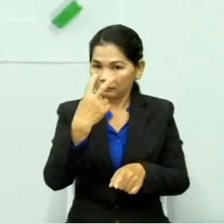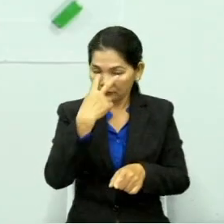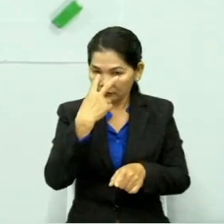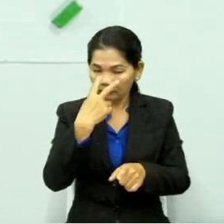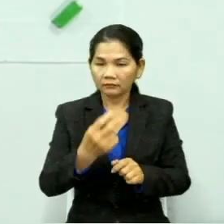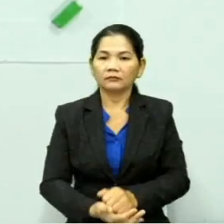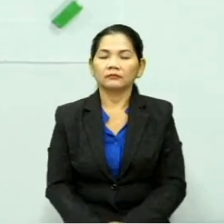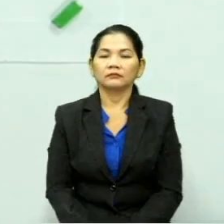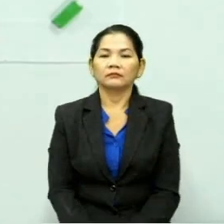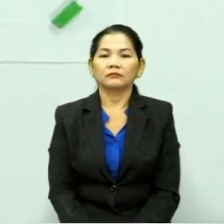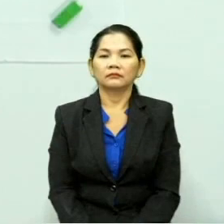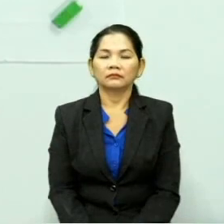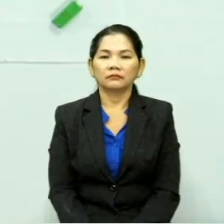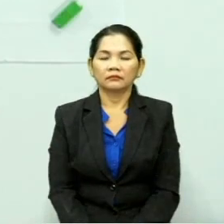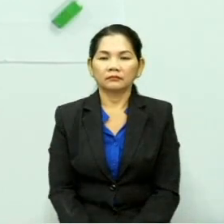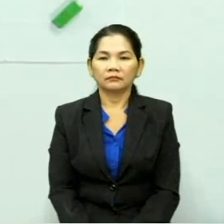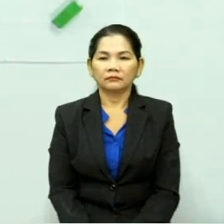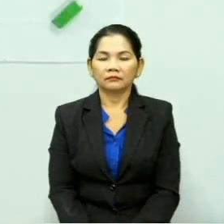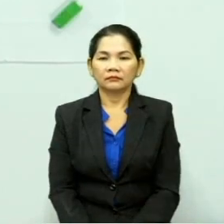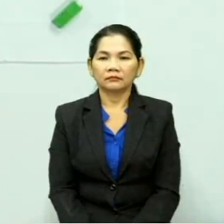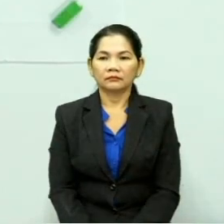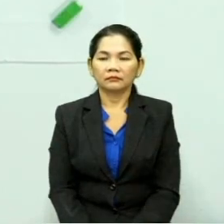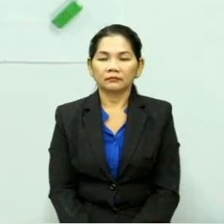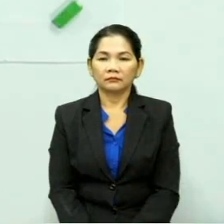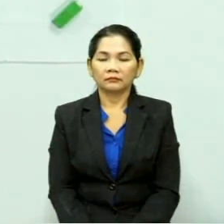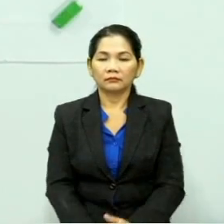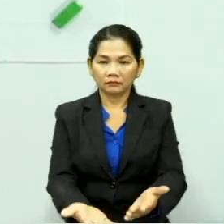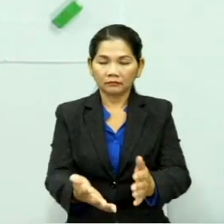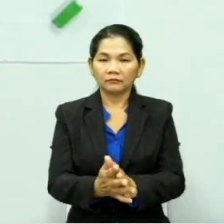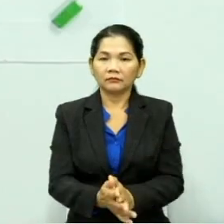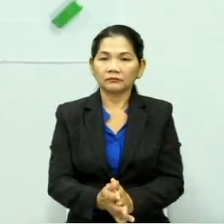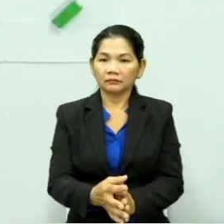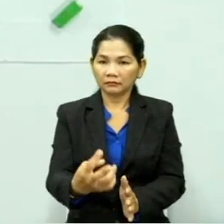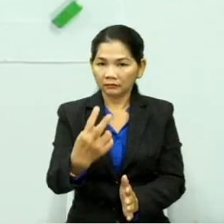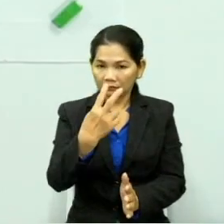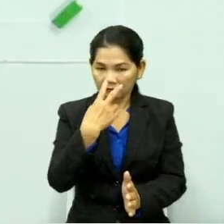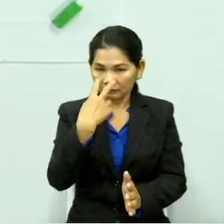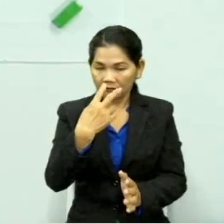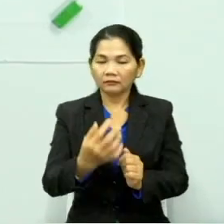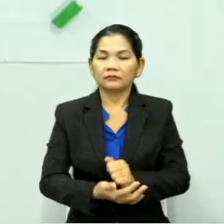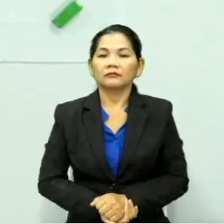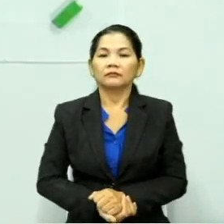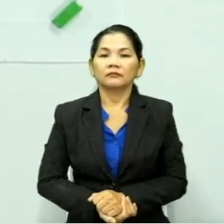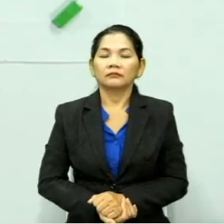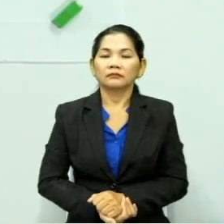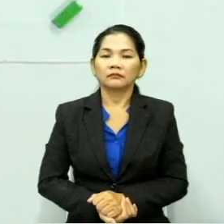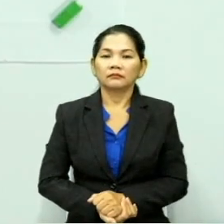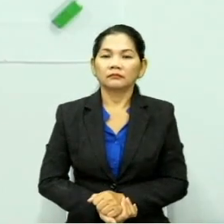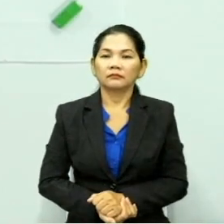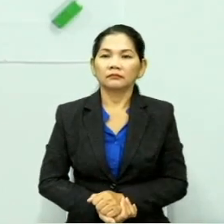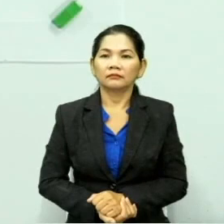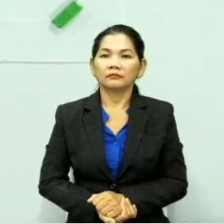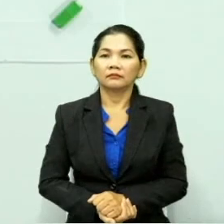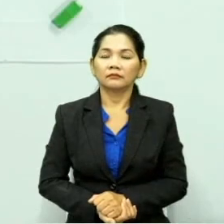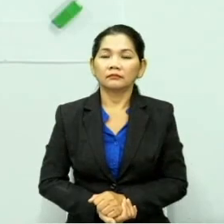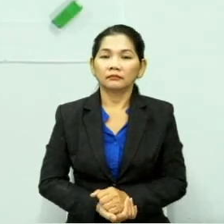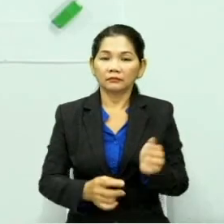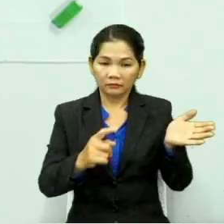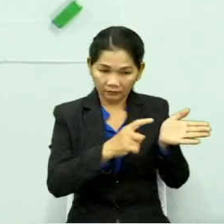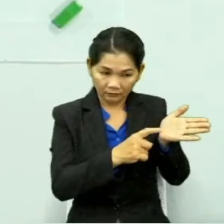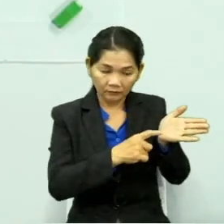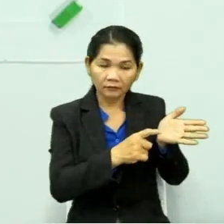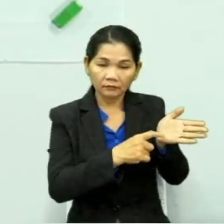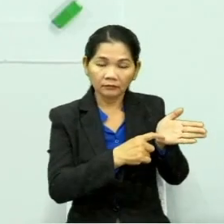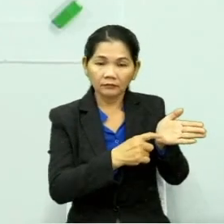ra chà lấy con được ạc này con mưa mà nè cừu tặng ạc này là con chà chà ta nên chiều vậy tôi con nè